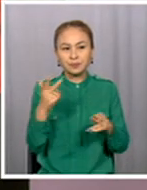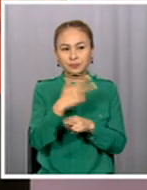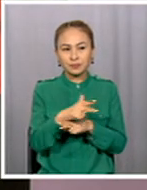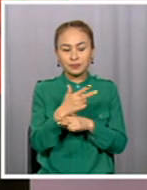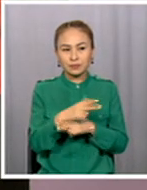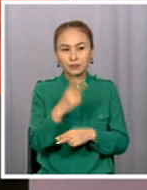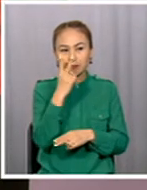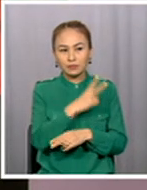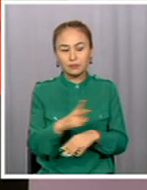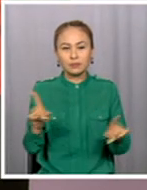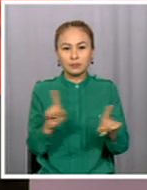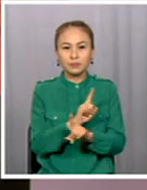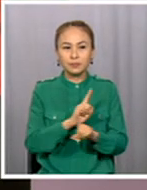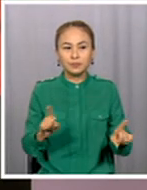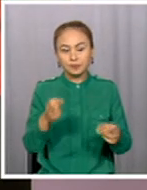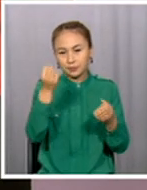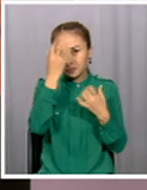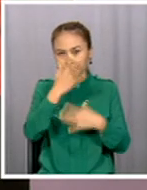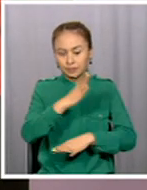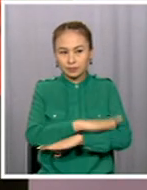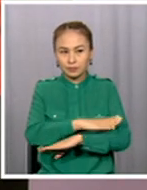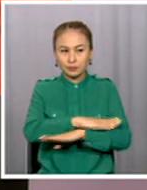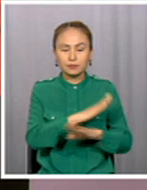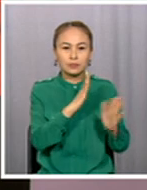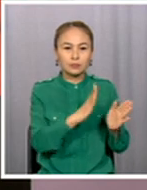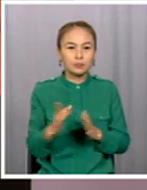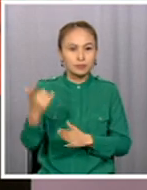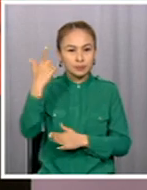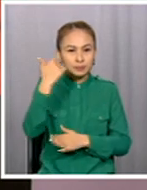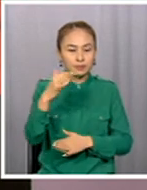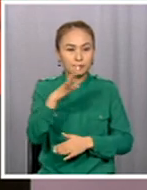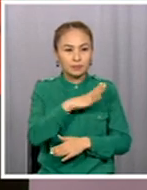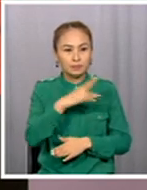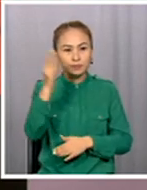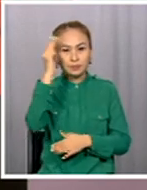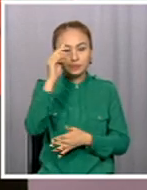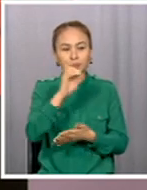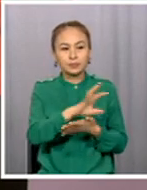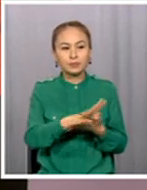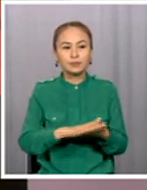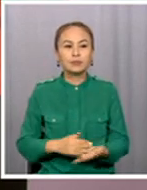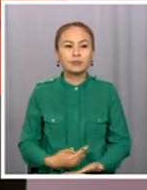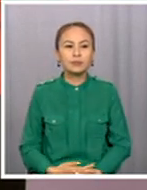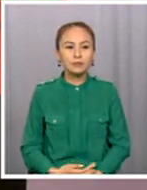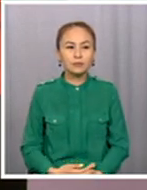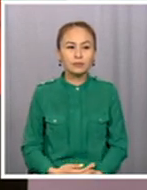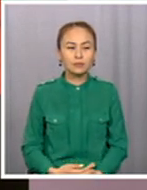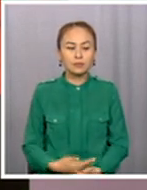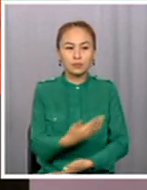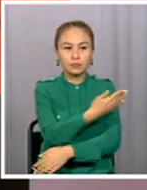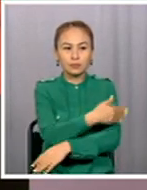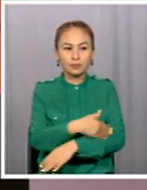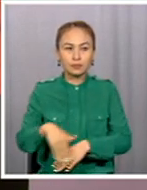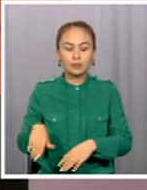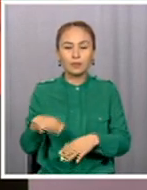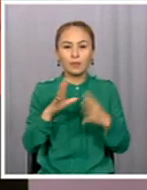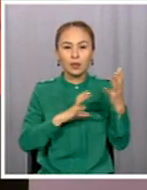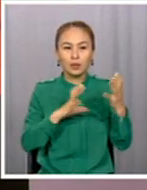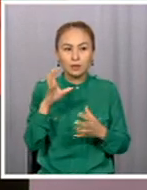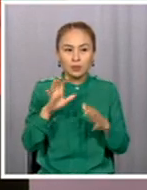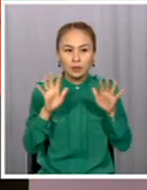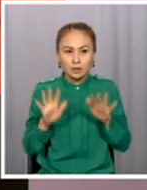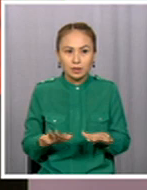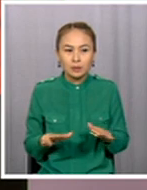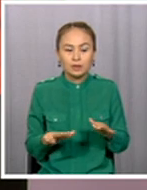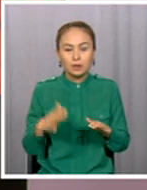материалдан мұражайдағы әдептілік ережесін білдіңдер. Сабағымызды жалғастырайық. Көшеде, қоғамдық орындарда